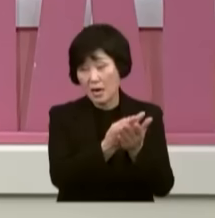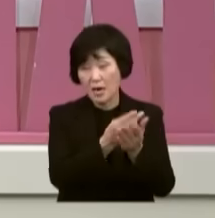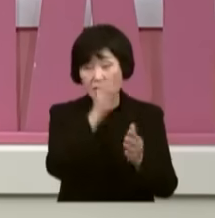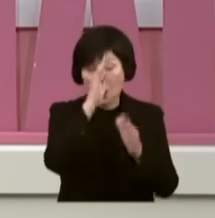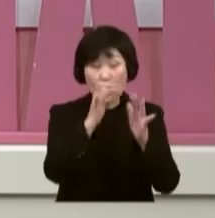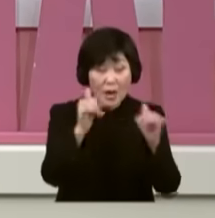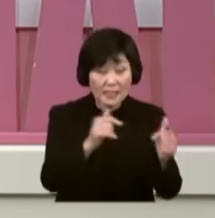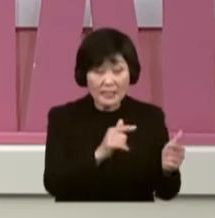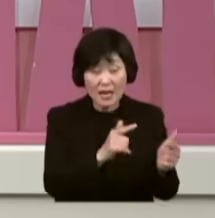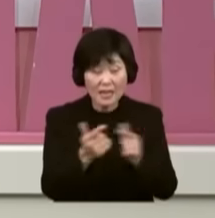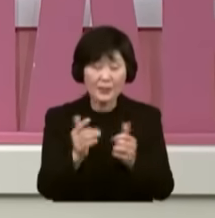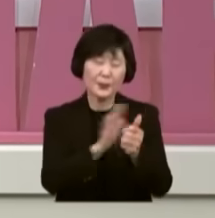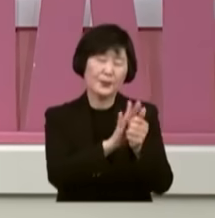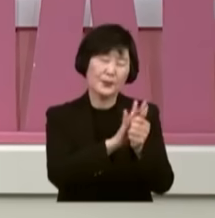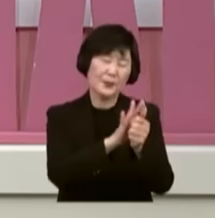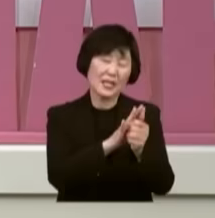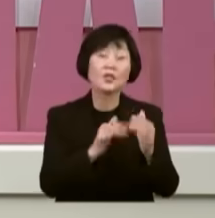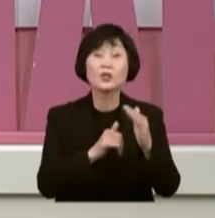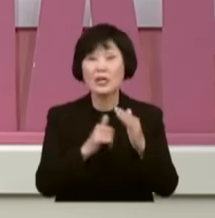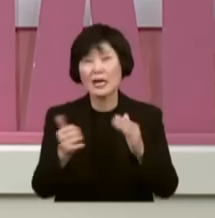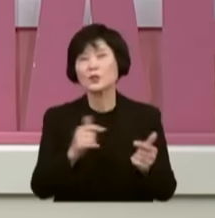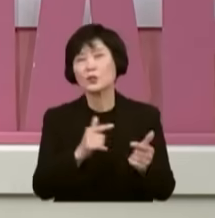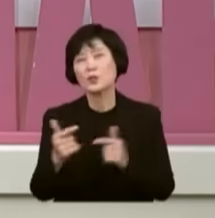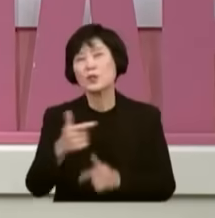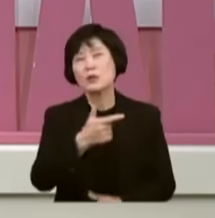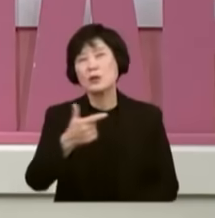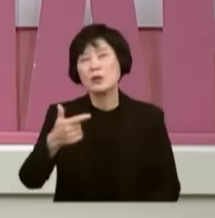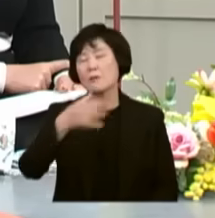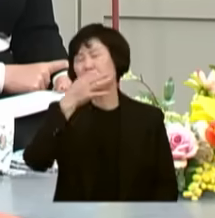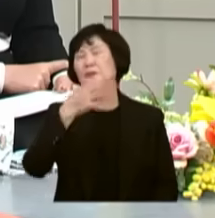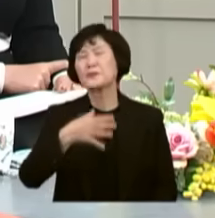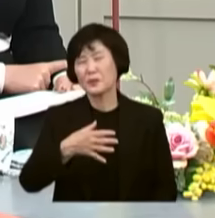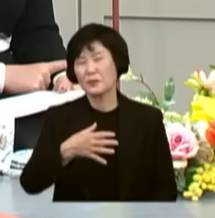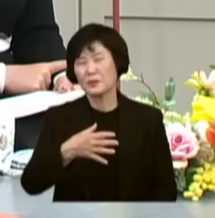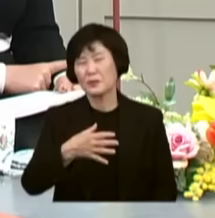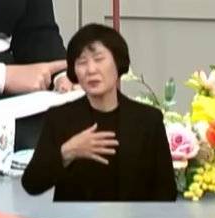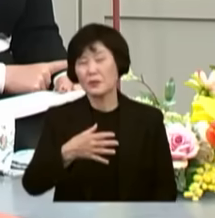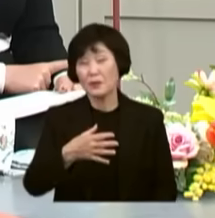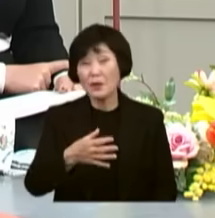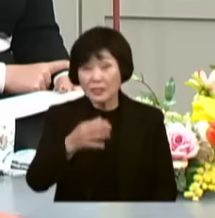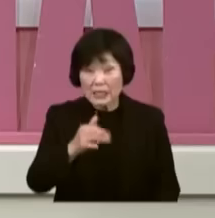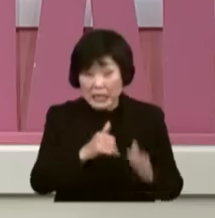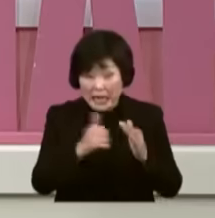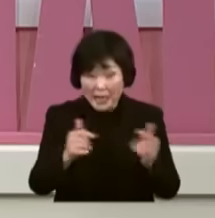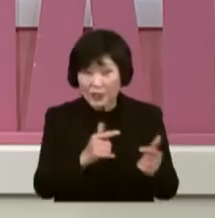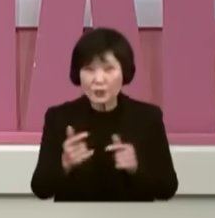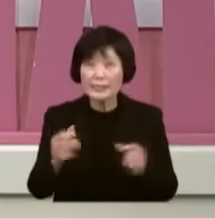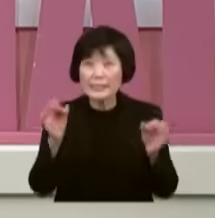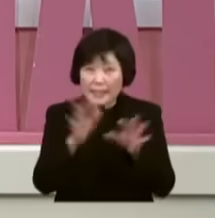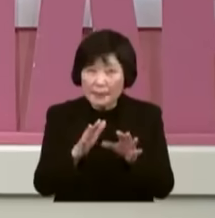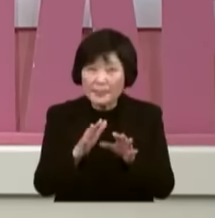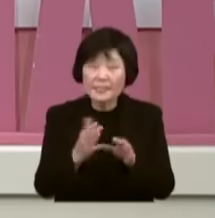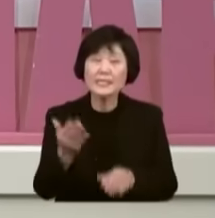그 환자분들을 간호하는 그 가족들이 너무 힘들어하는 거야. 진짜 힘들죠. 맞아요. 그러니까 그분들을 잠시나마 좀 쉬게